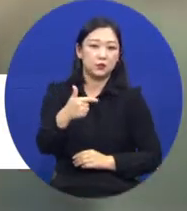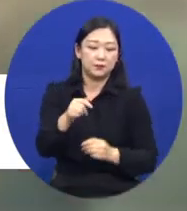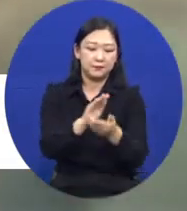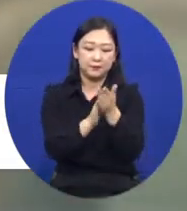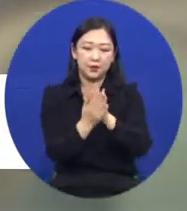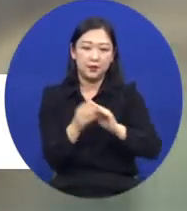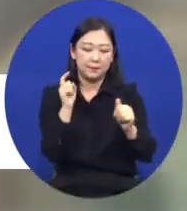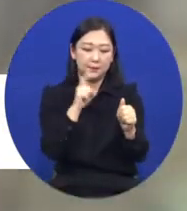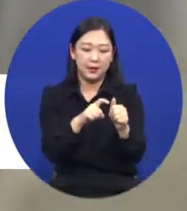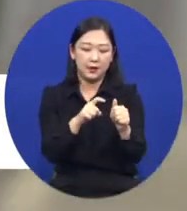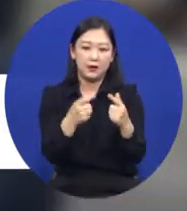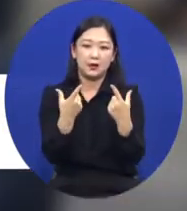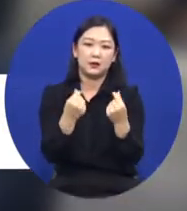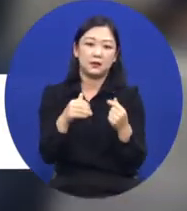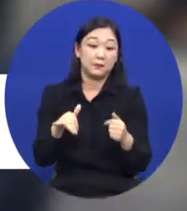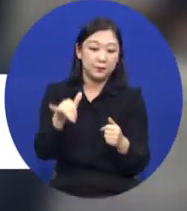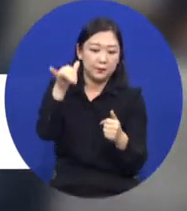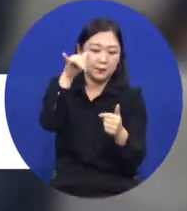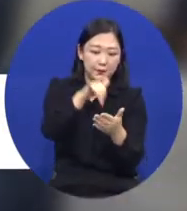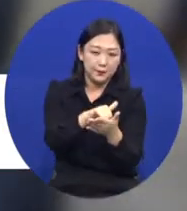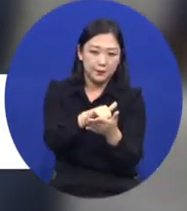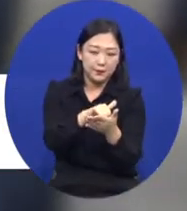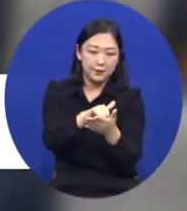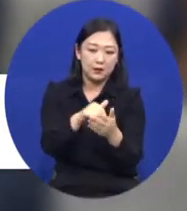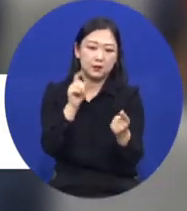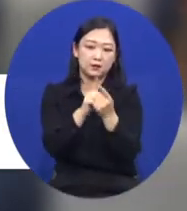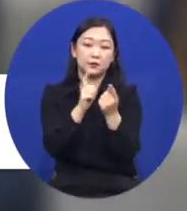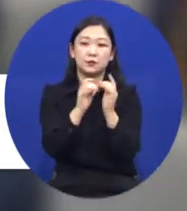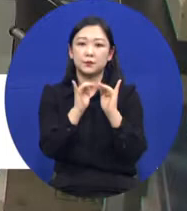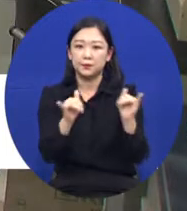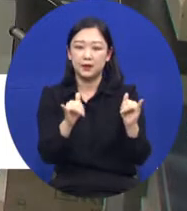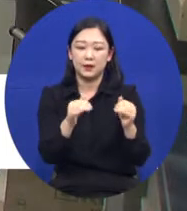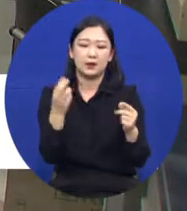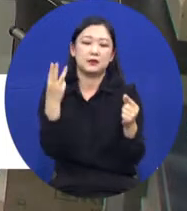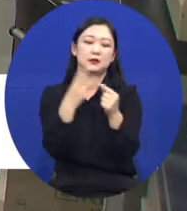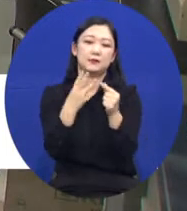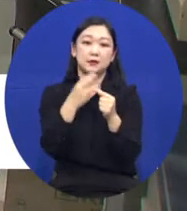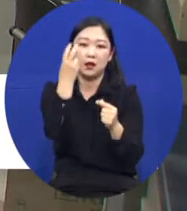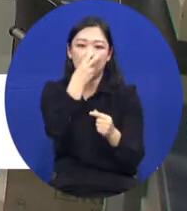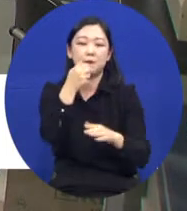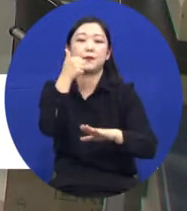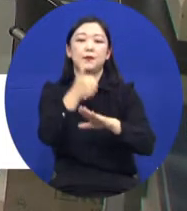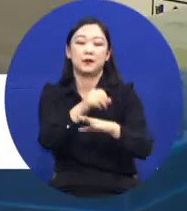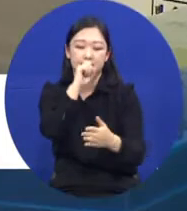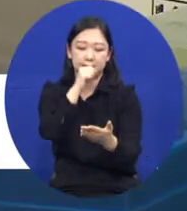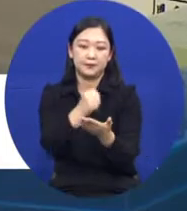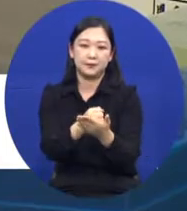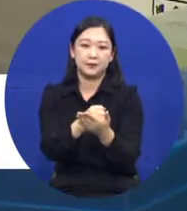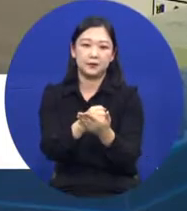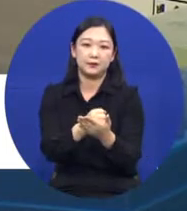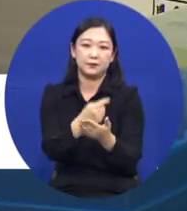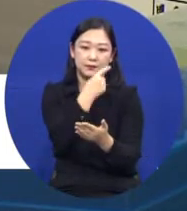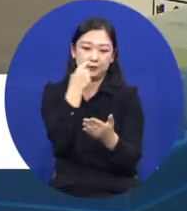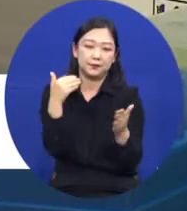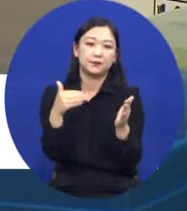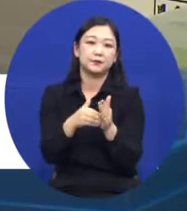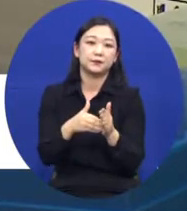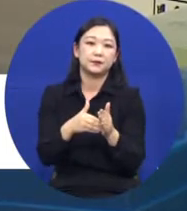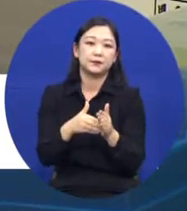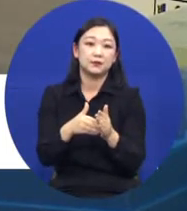같은 항공편으로 입국한 뒤 제주에 온 접촉자 는 3차 검사 결과 음성으로 확인됐습니다